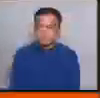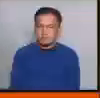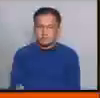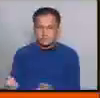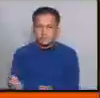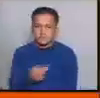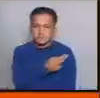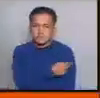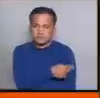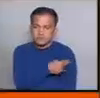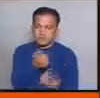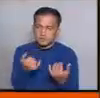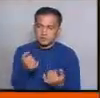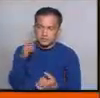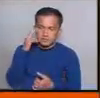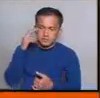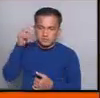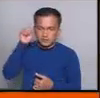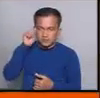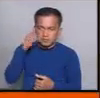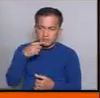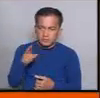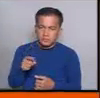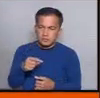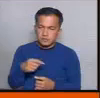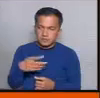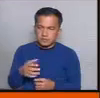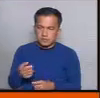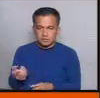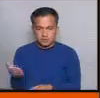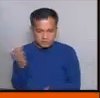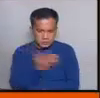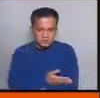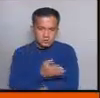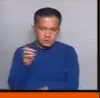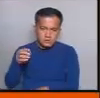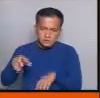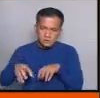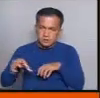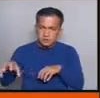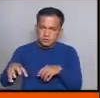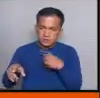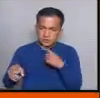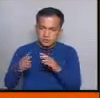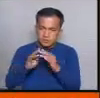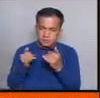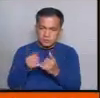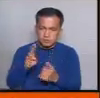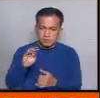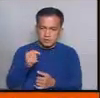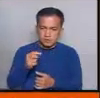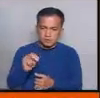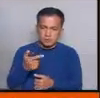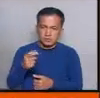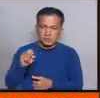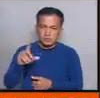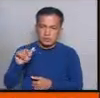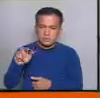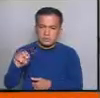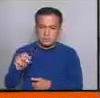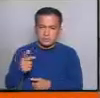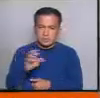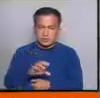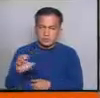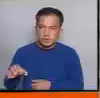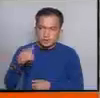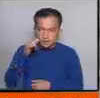Nagpapagaling ngayon sa ospital si Rodolfo Almonia matapos mataga sa kamay ng kanilang kapitbahay sa barangay Bagong Silang sa Caloocan kagabi.